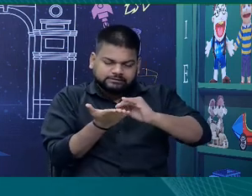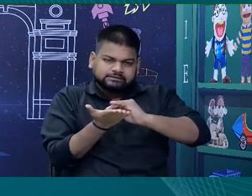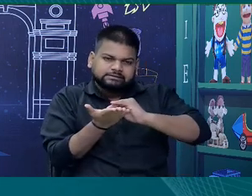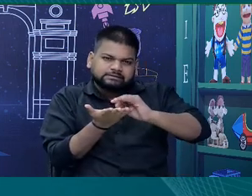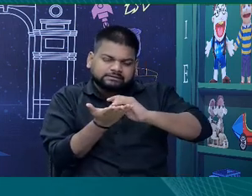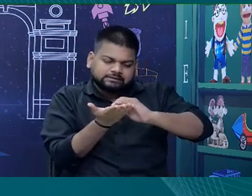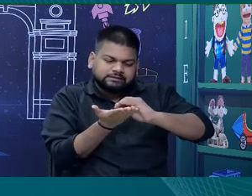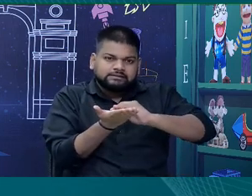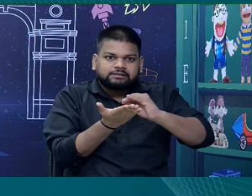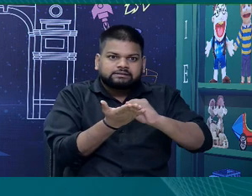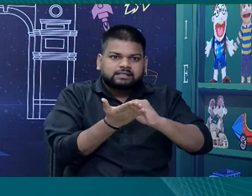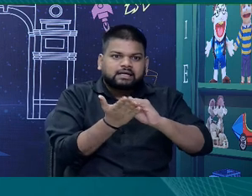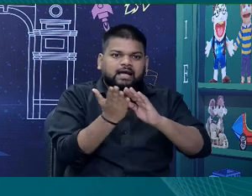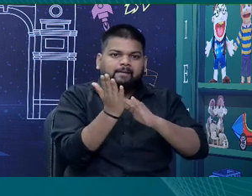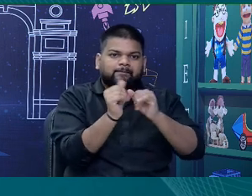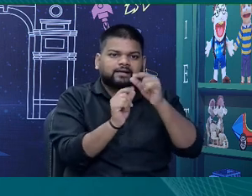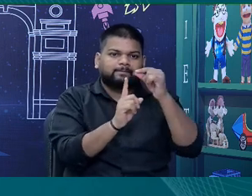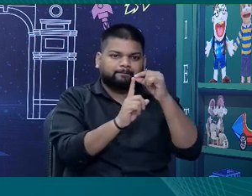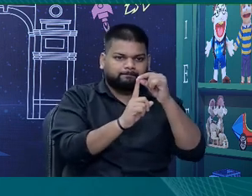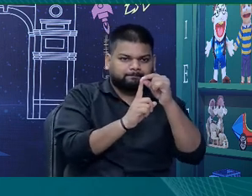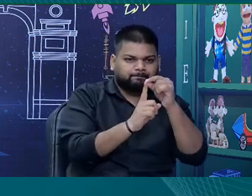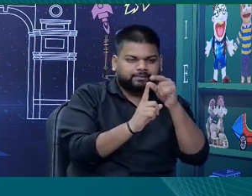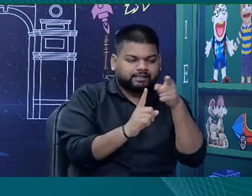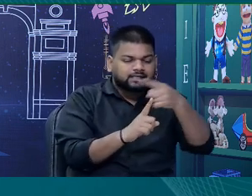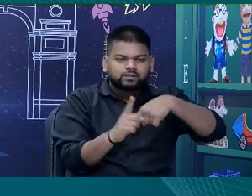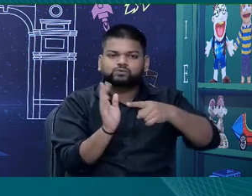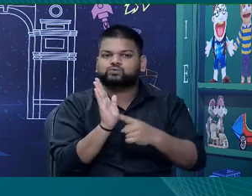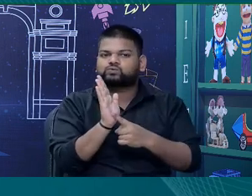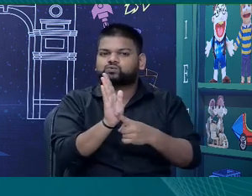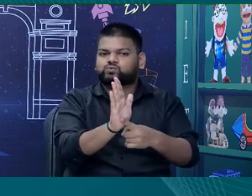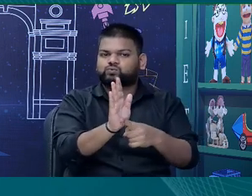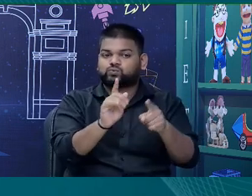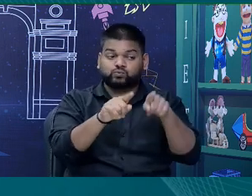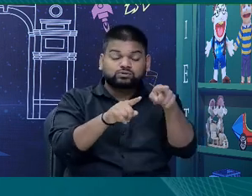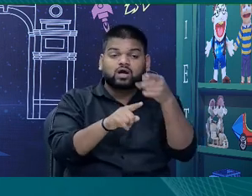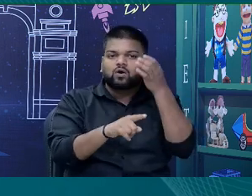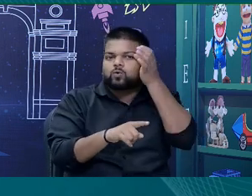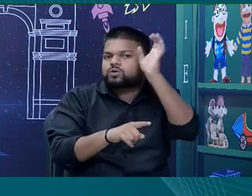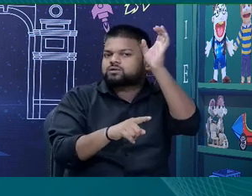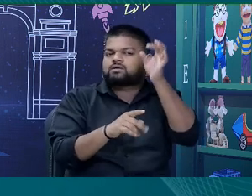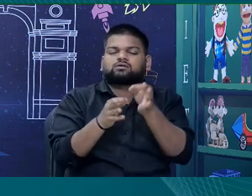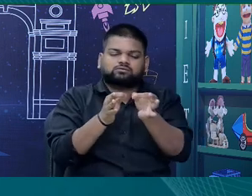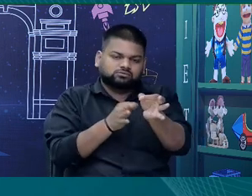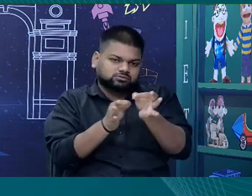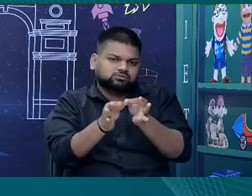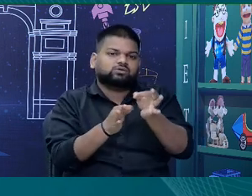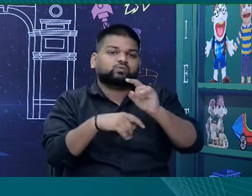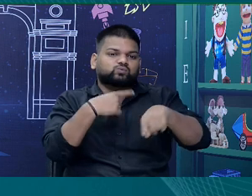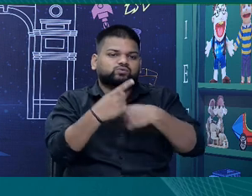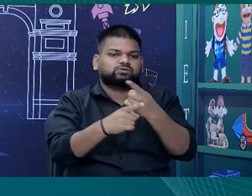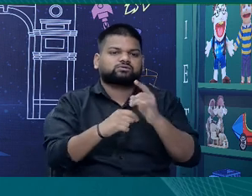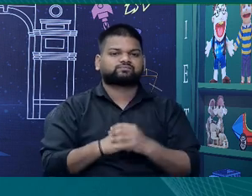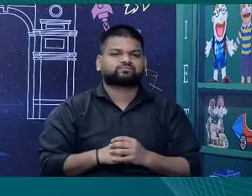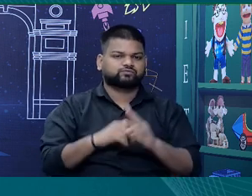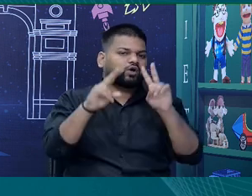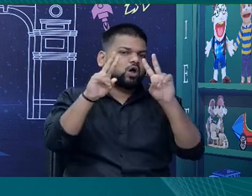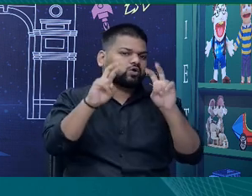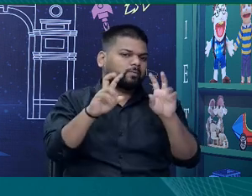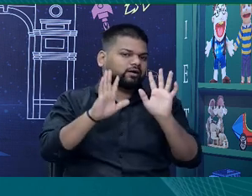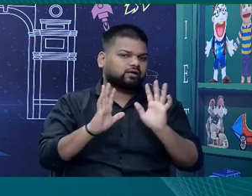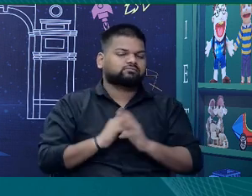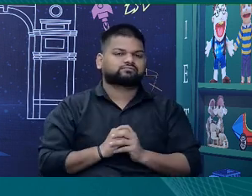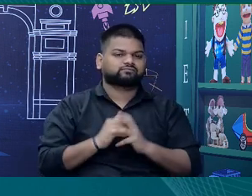स्लाइड का उसे करके कॉन्सेप्ट समझा देता हूं फिर मैं जल्दी से आपको टॉकटाइम में आपके बड़े में बता दूंगा तो टॉपिक हमारा कॉन्सेप्ट